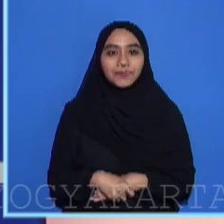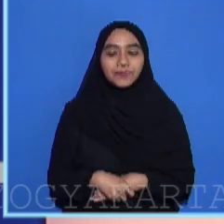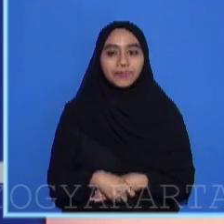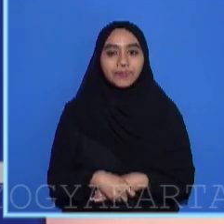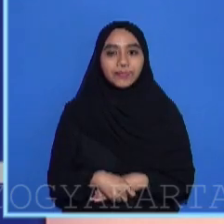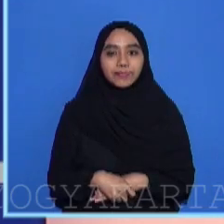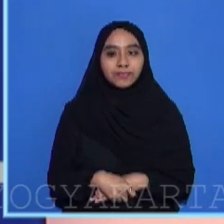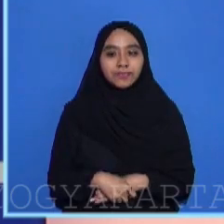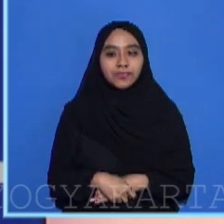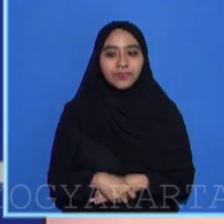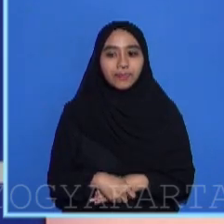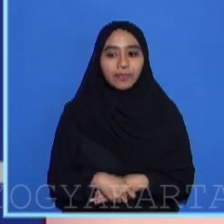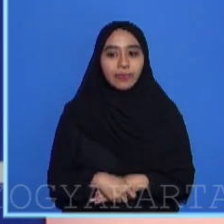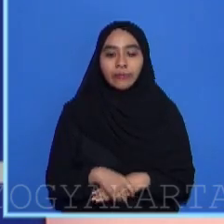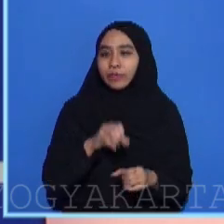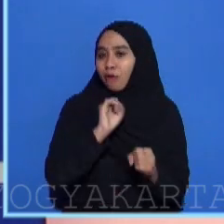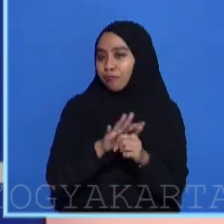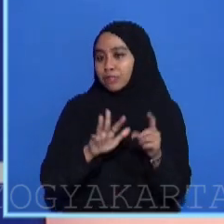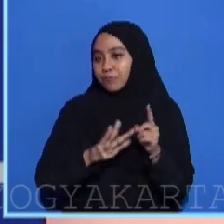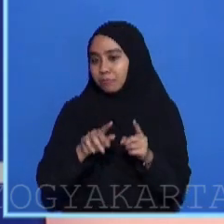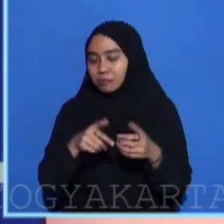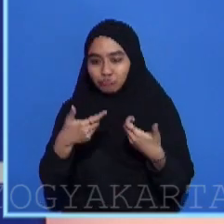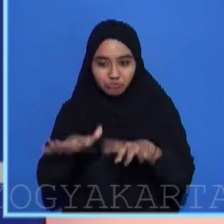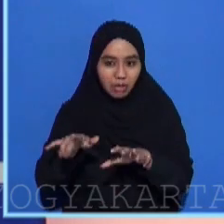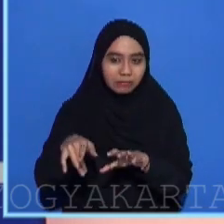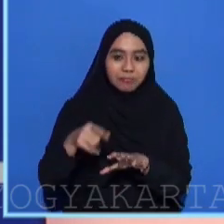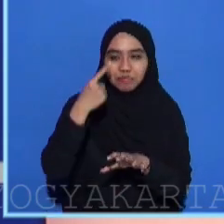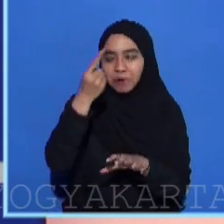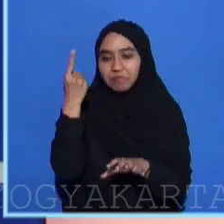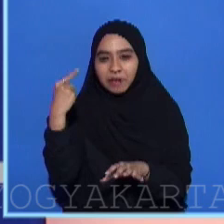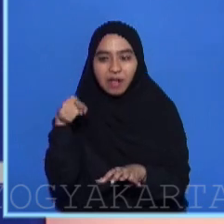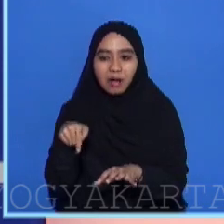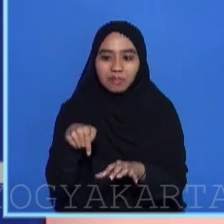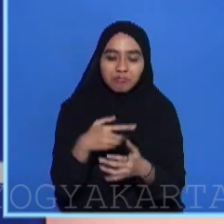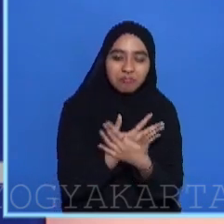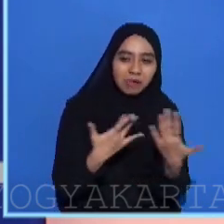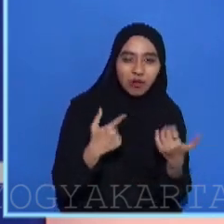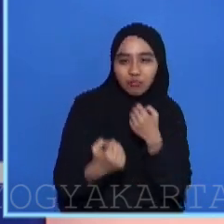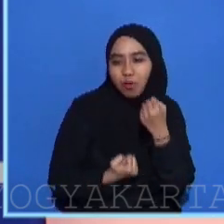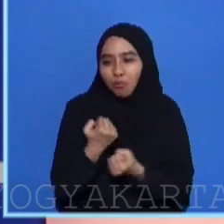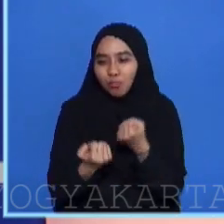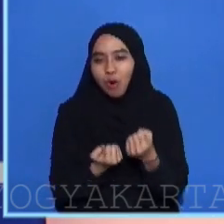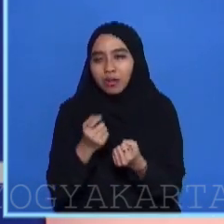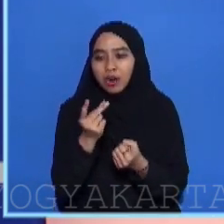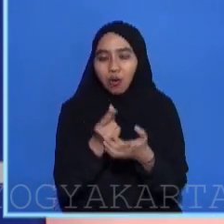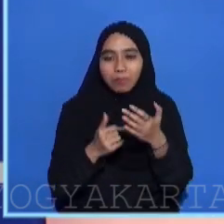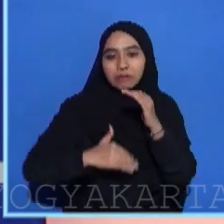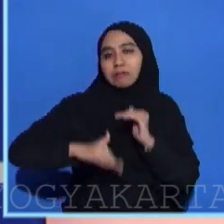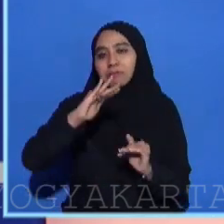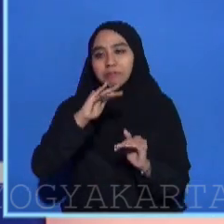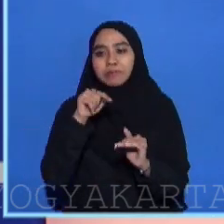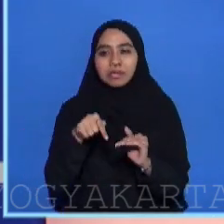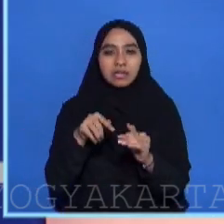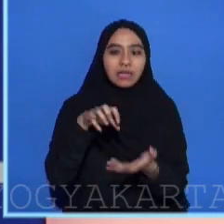di masa indemi covid-19 pemerintah dan masyarakat gencar meningkatkan pertumbuhan ekonomi salah satunya dengan mengangkat potensi